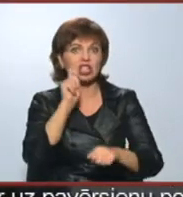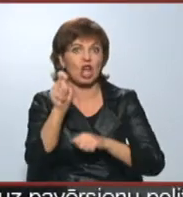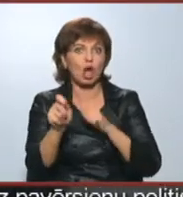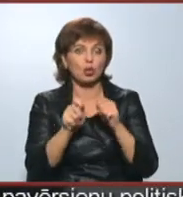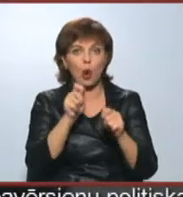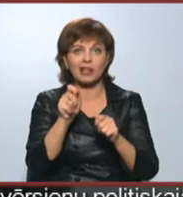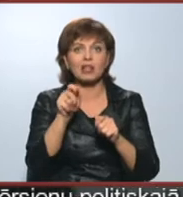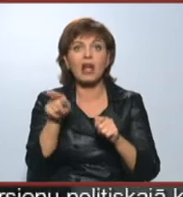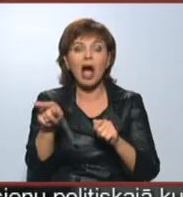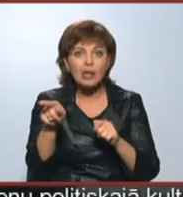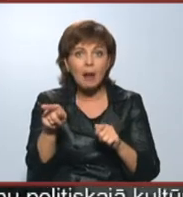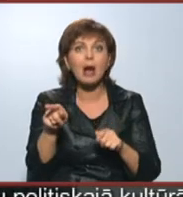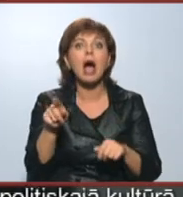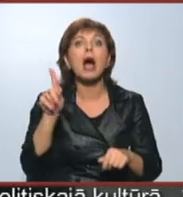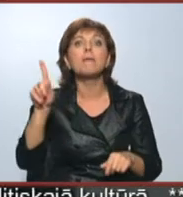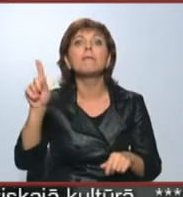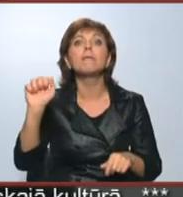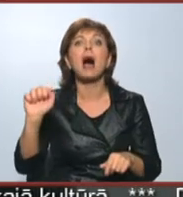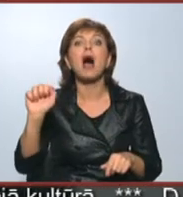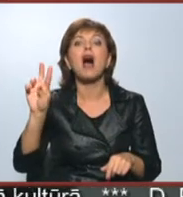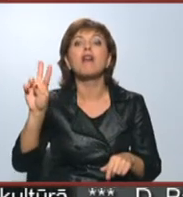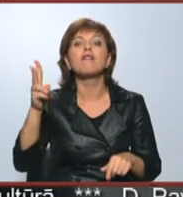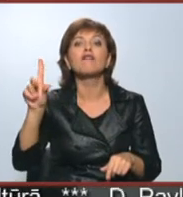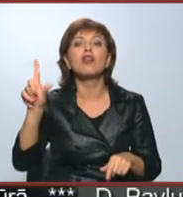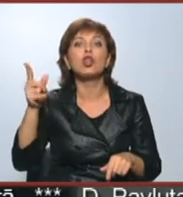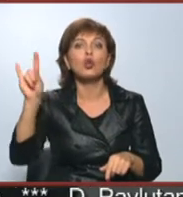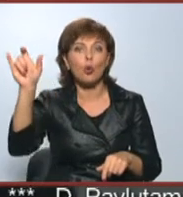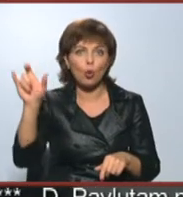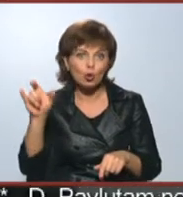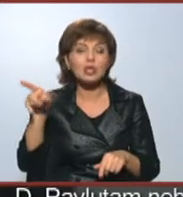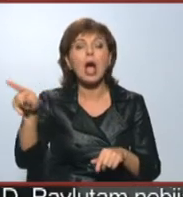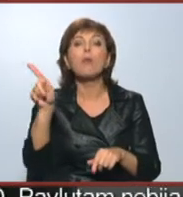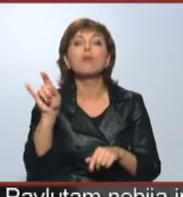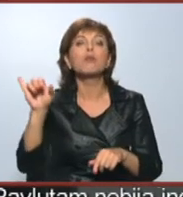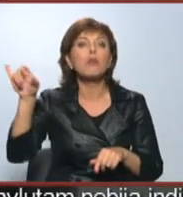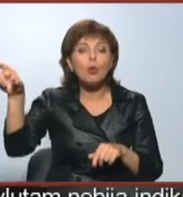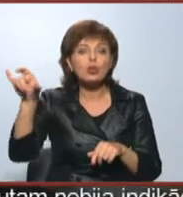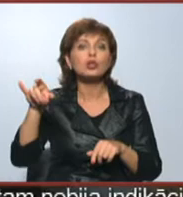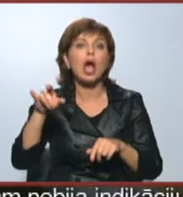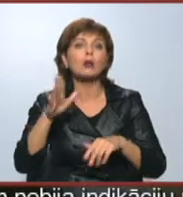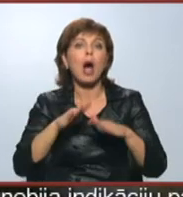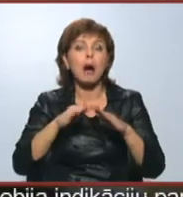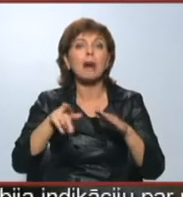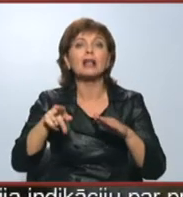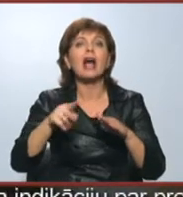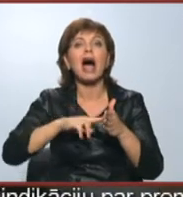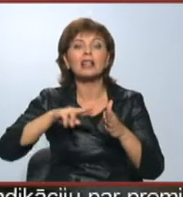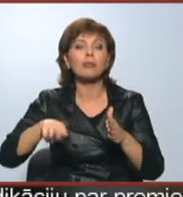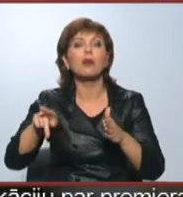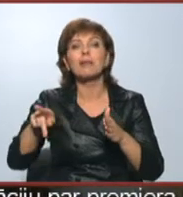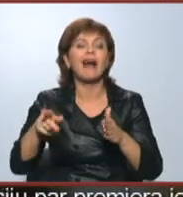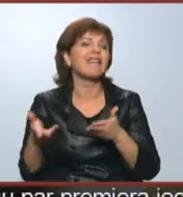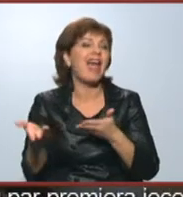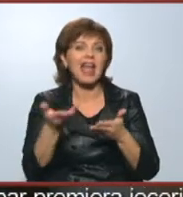Tikmēr ekonomikas ministrs Daniels Pavļuts ir pārliecināts, ka Pulces atkāpšanās no amata bija neizbēgama. Šobrīd vēl grūti spriest par